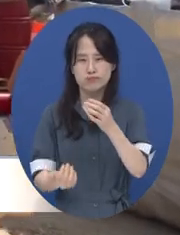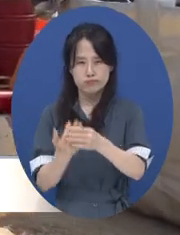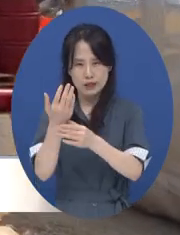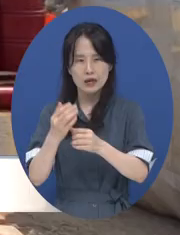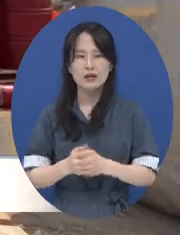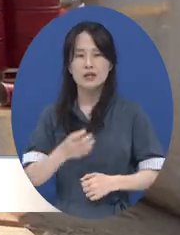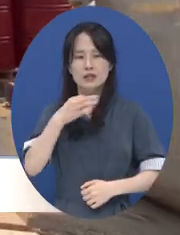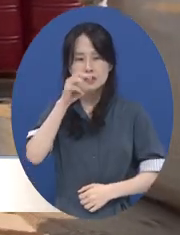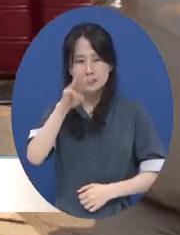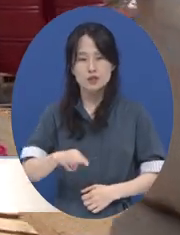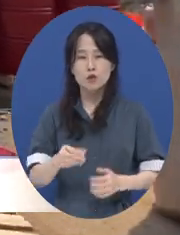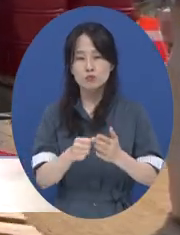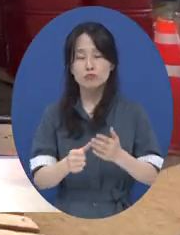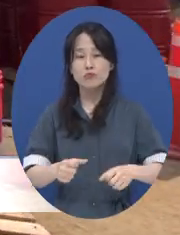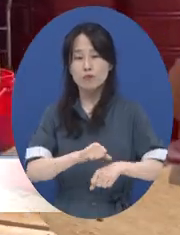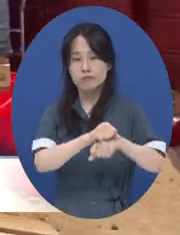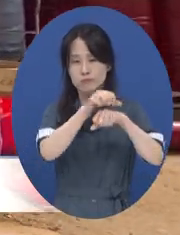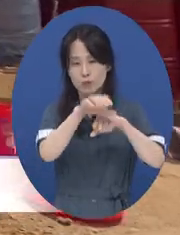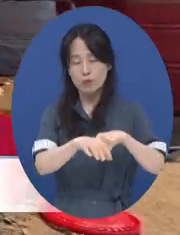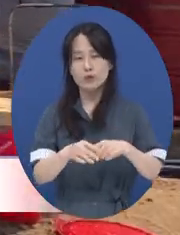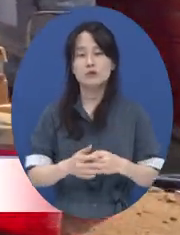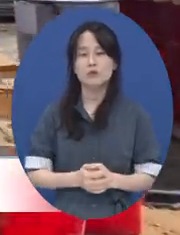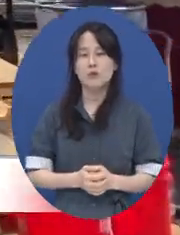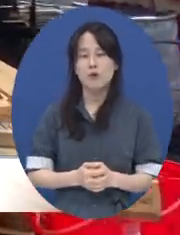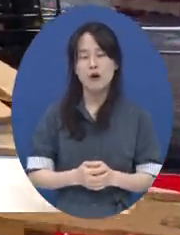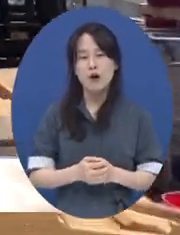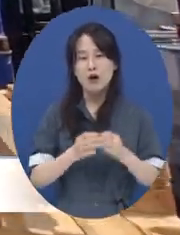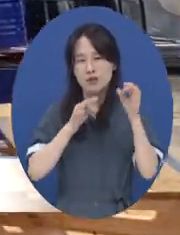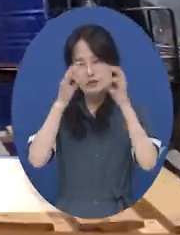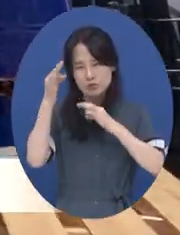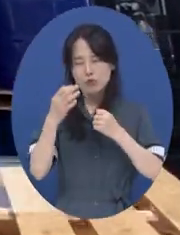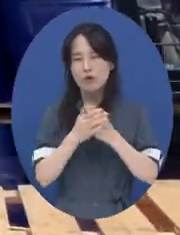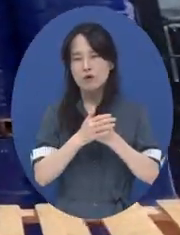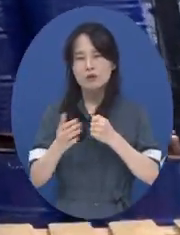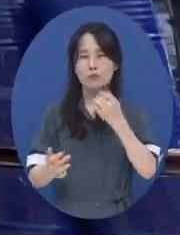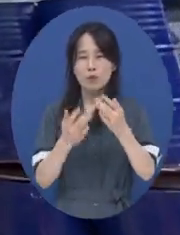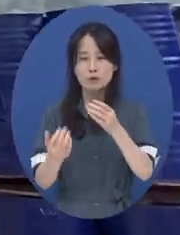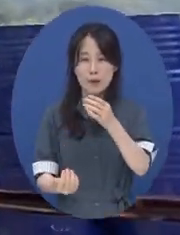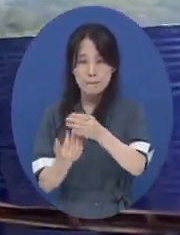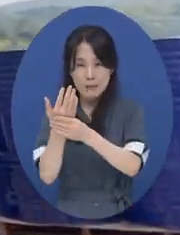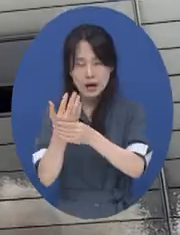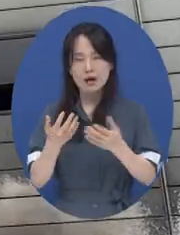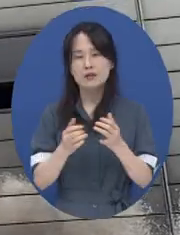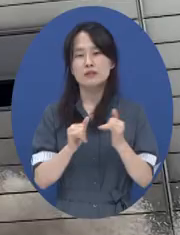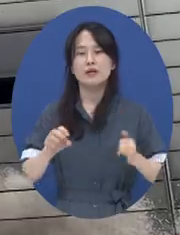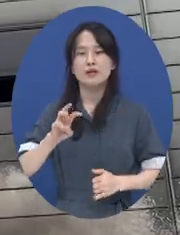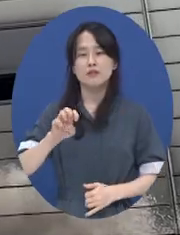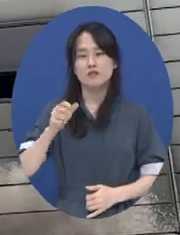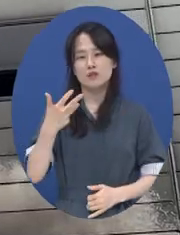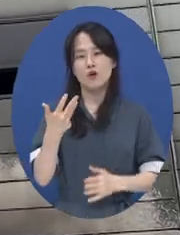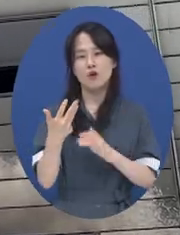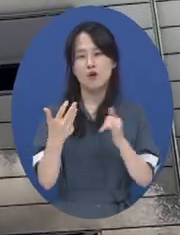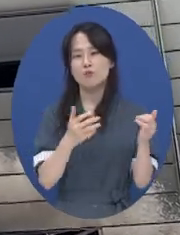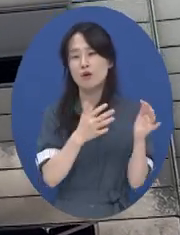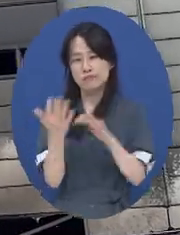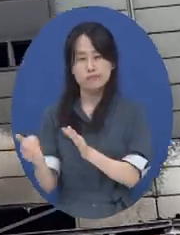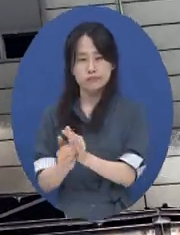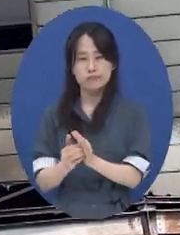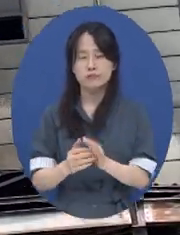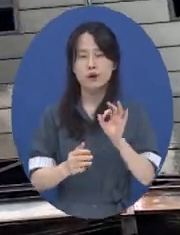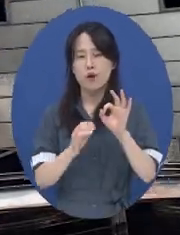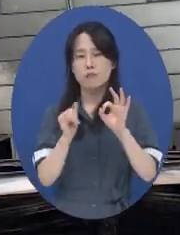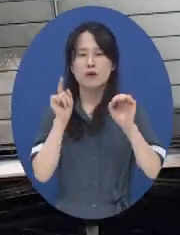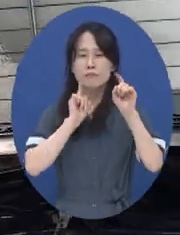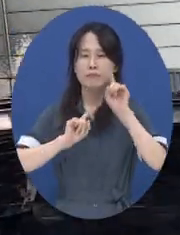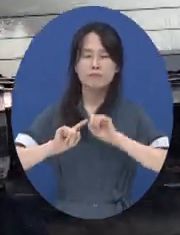이천시에 위치한 물류창고에서도 같은 달 안전조치 미비로 화재가 발생해 근로자 38명이 숨지고 10명이